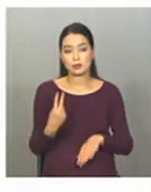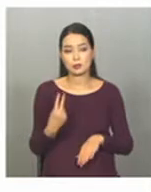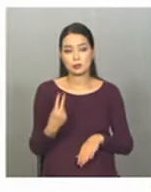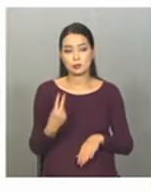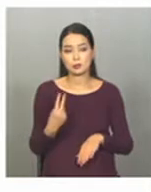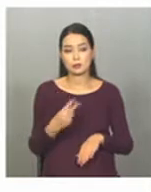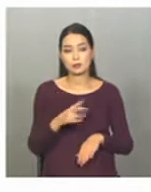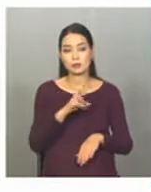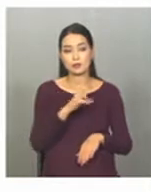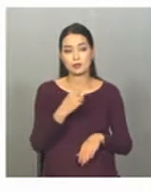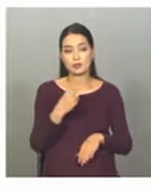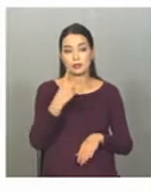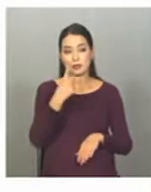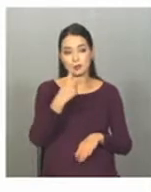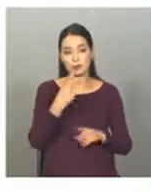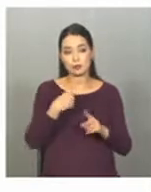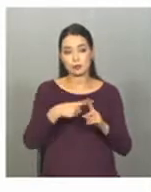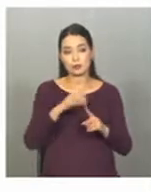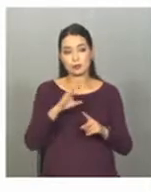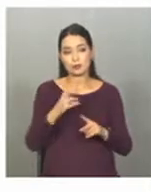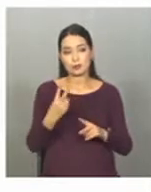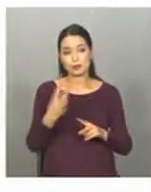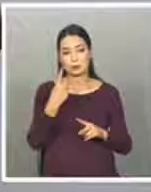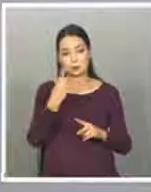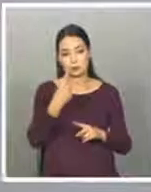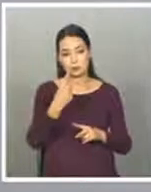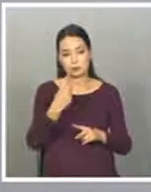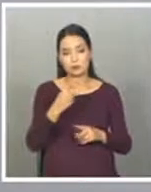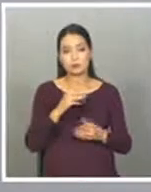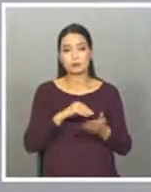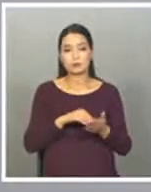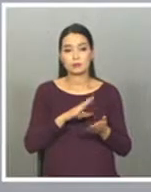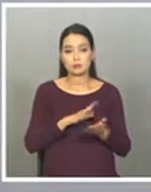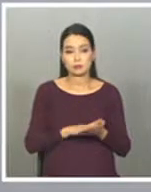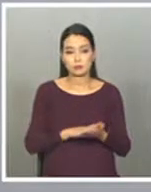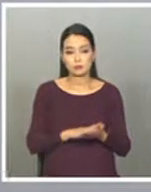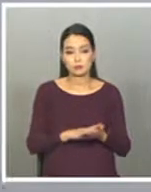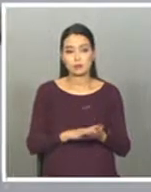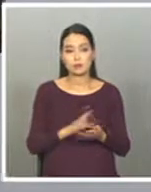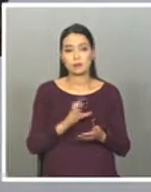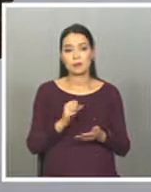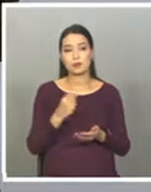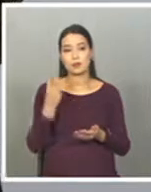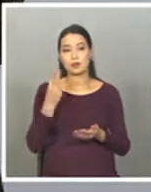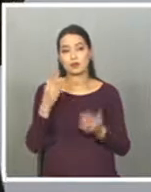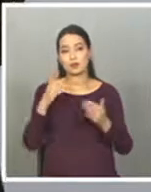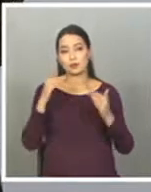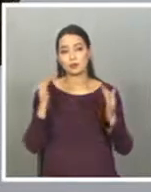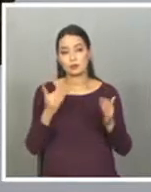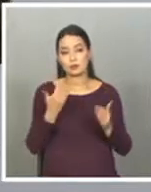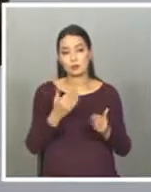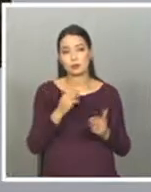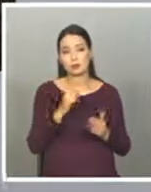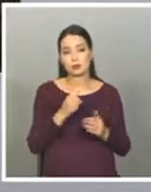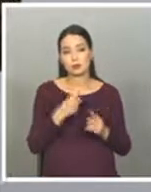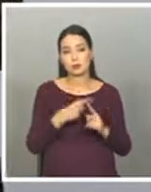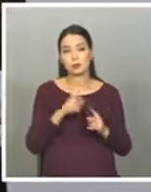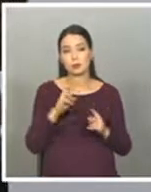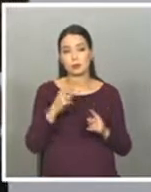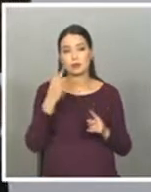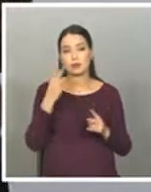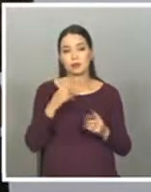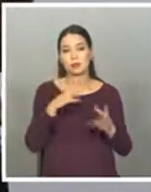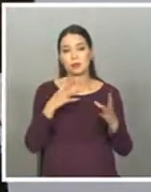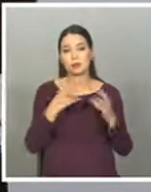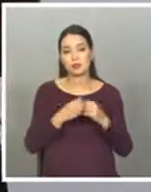бұның 2-ден 1 дәрежесі қосылған с-ның 2-ден 1 дәрежесін жазамыз. Ал екінші өрнекте а қосылған бұның квадраты бойынша